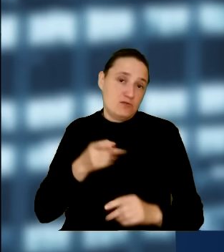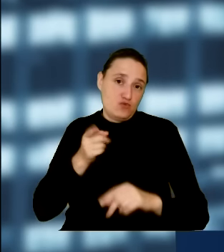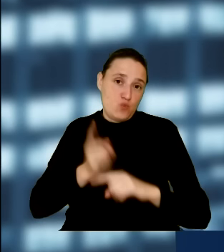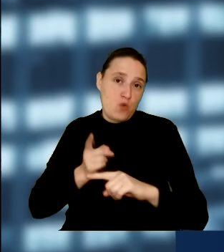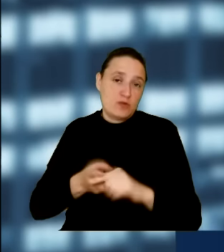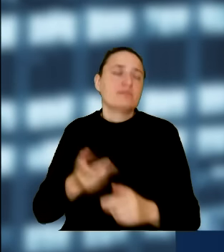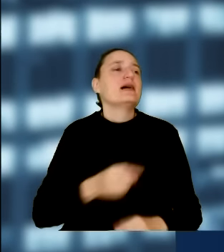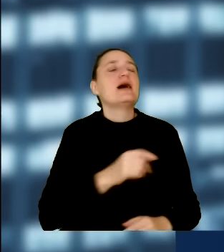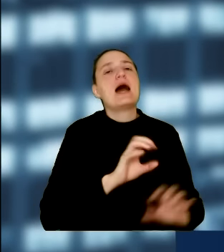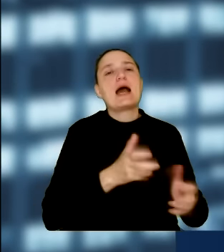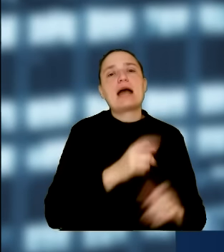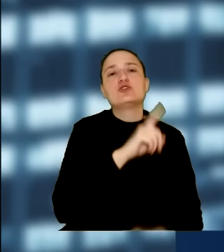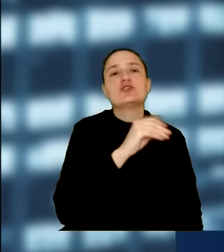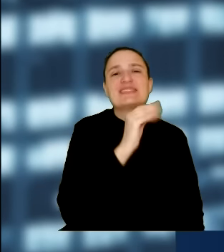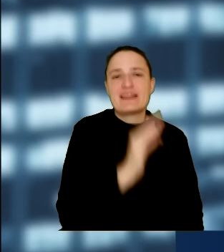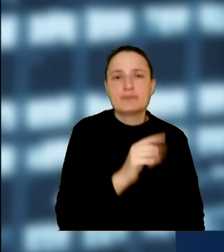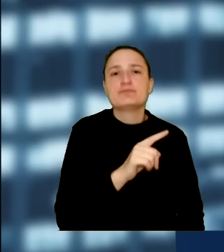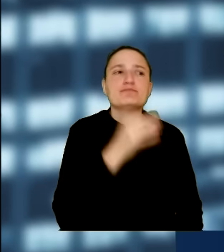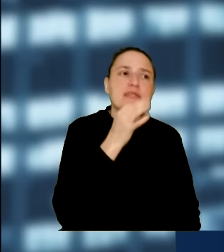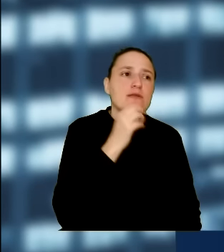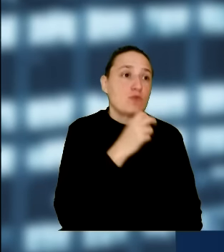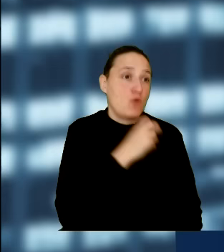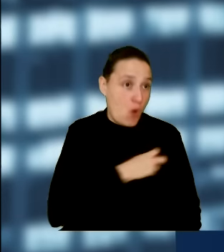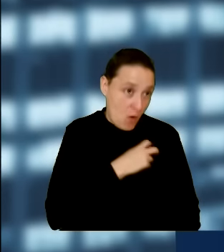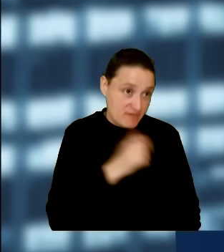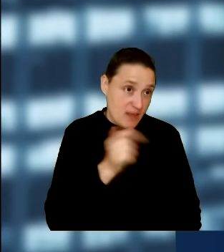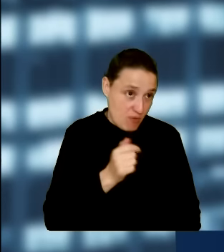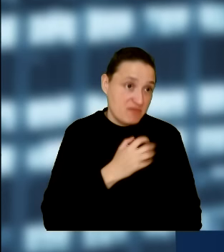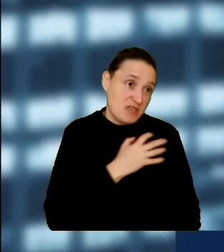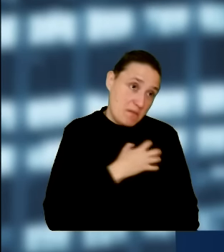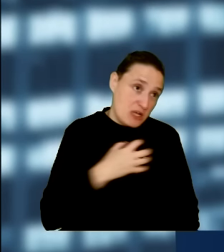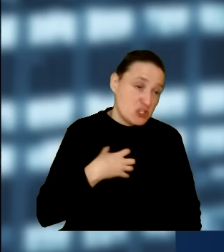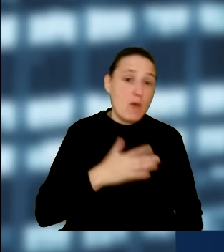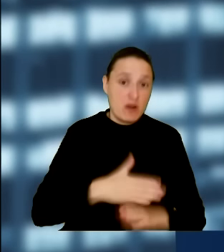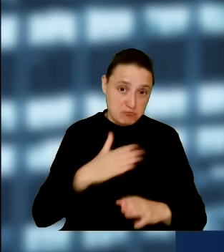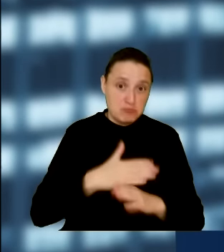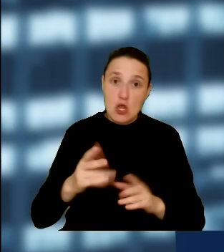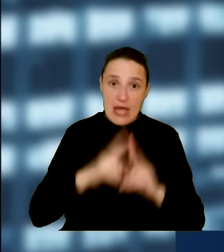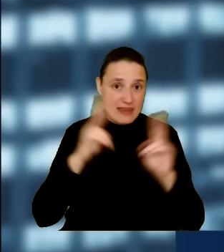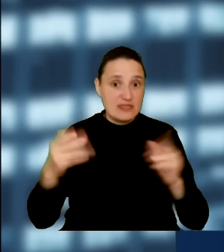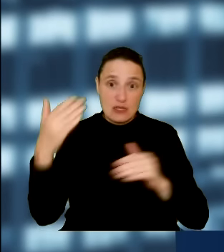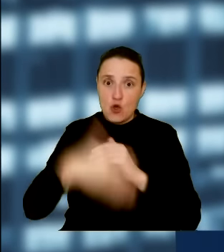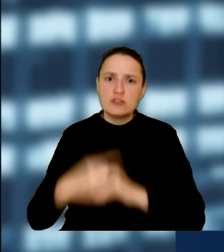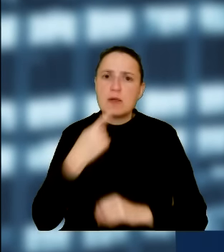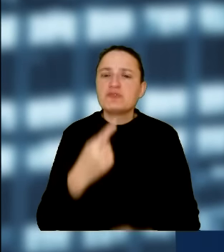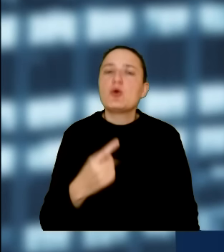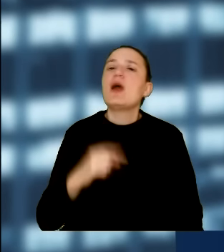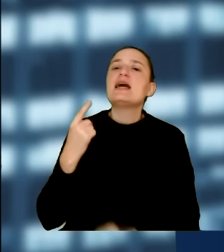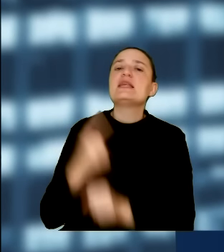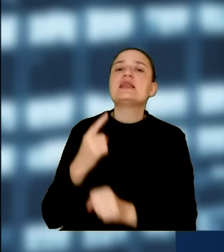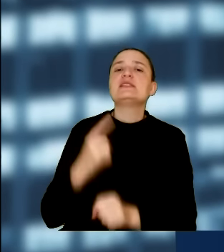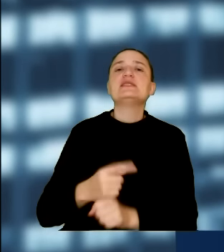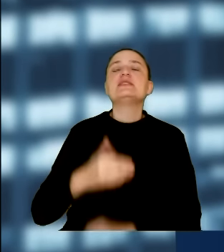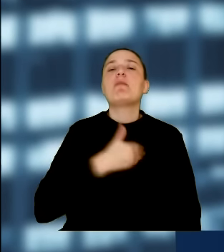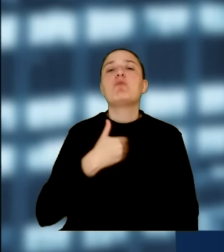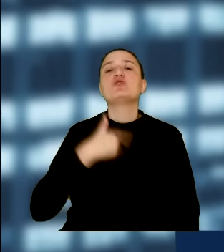Z zapytany, czy Hołownia powinien pozostać marszałkiem Sejmu do końca kadencji, powiedział, to jest decyzja Polski